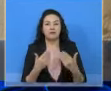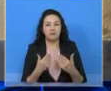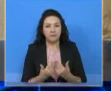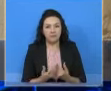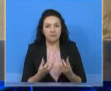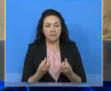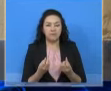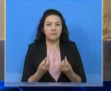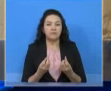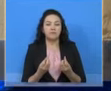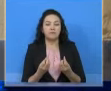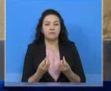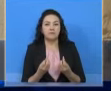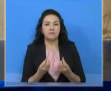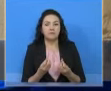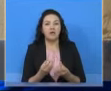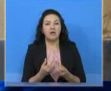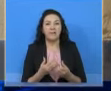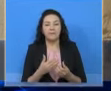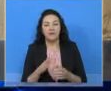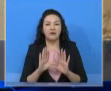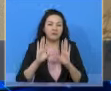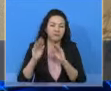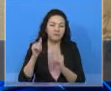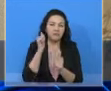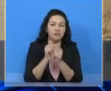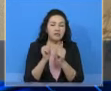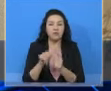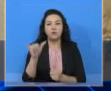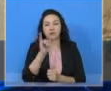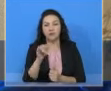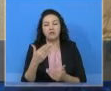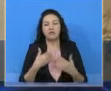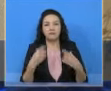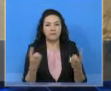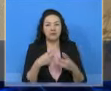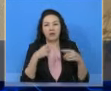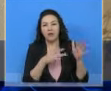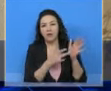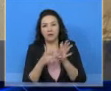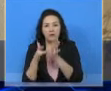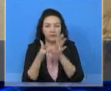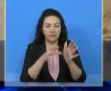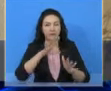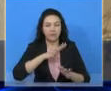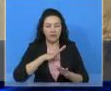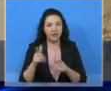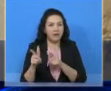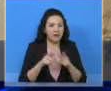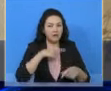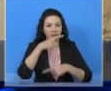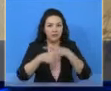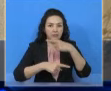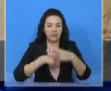самодеятельность. Мы поем, выезжаем часто, куда нам надо. Экскурсии бывают. Вот готовимся на